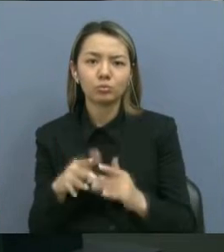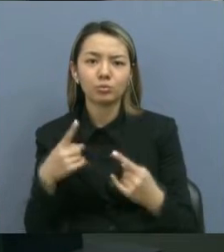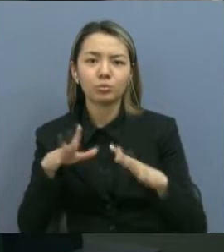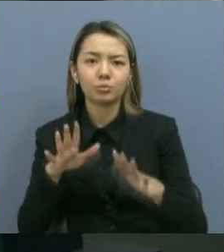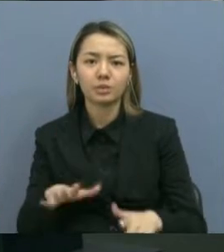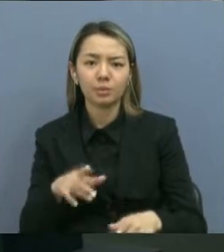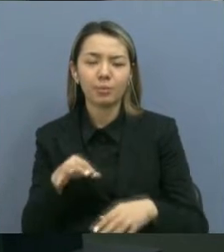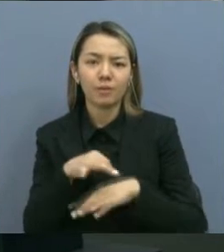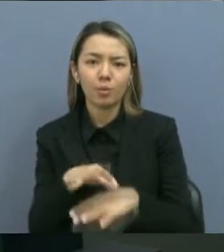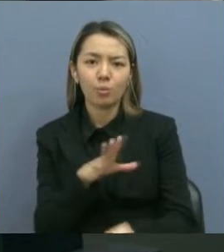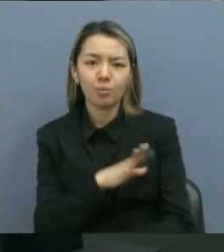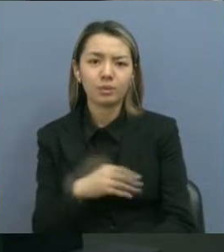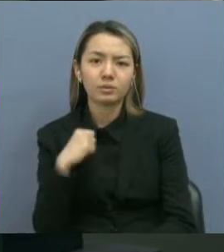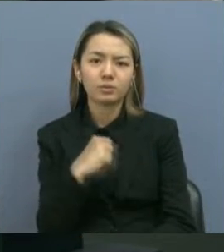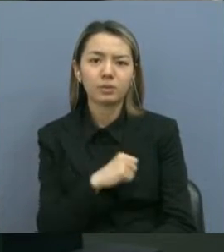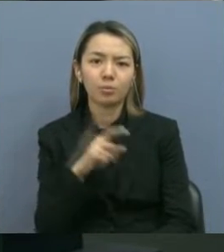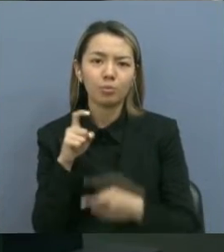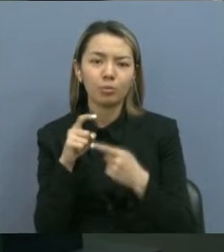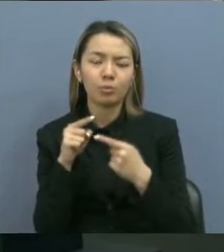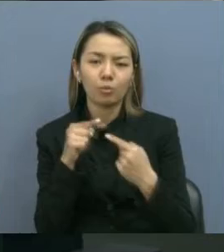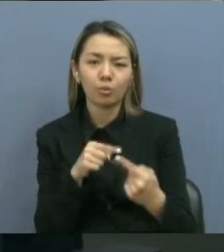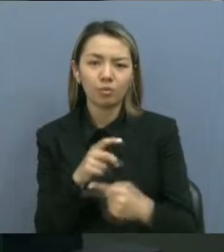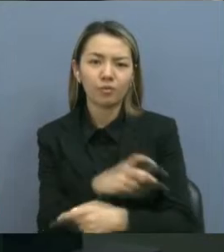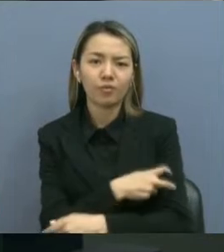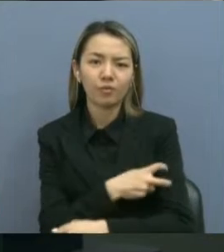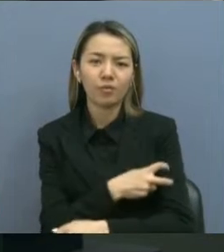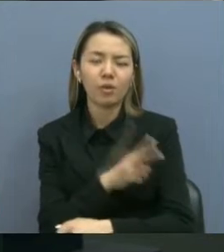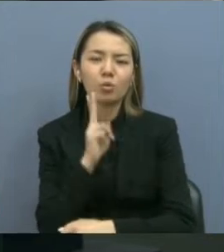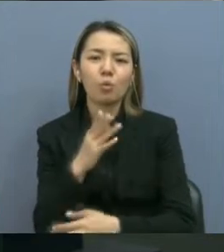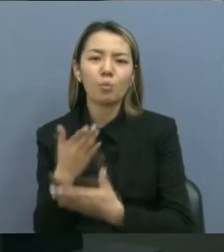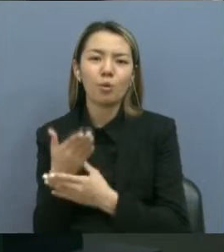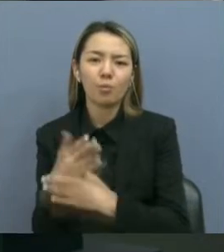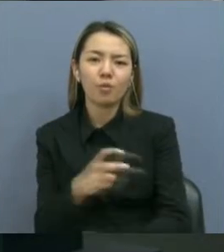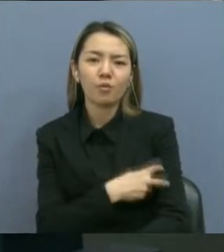жерде өтті. Аймақ басшысы індетпен күресіп жатқан ақ халатты абзал жандарға